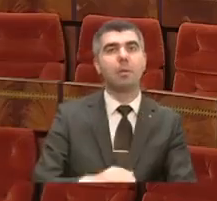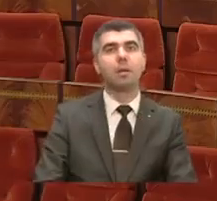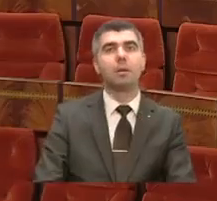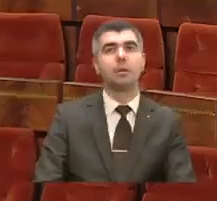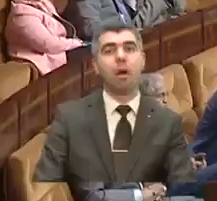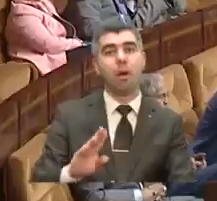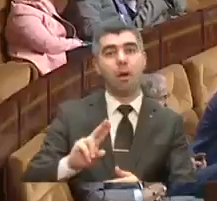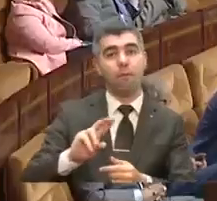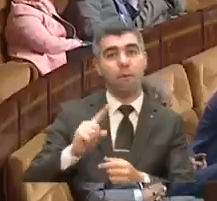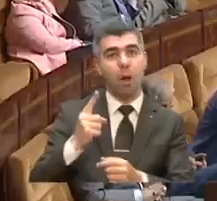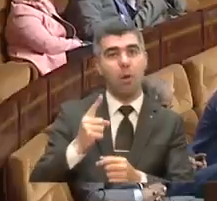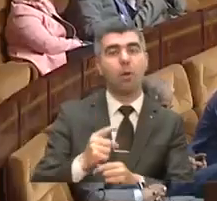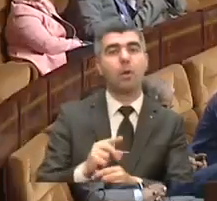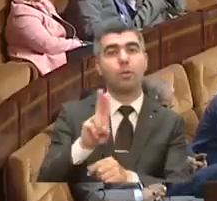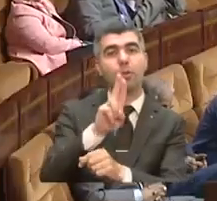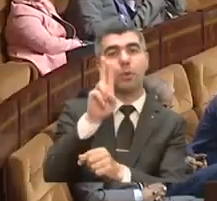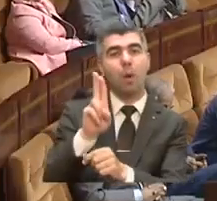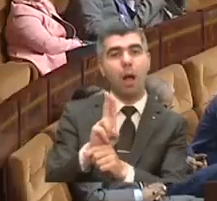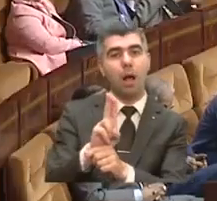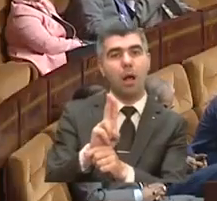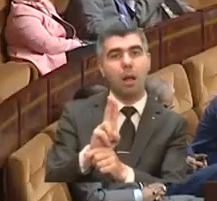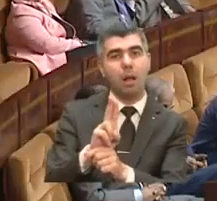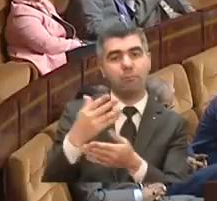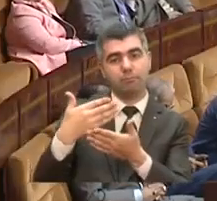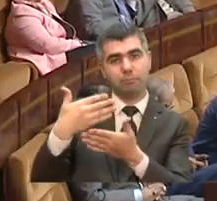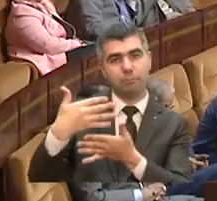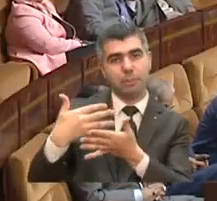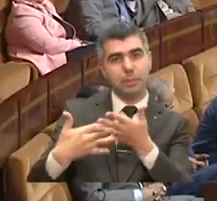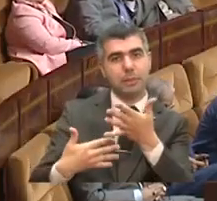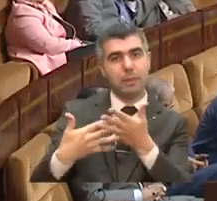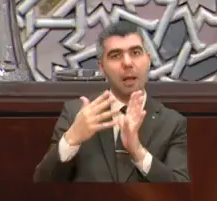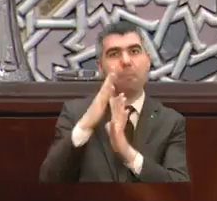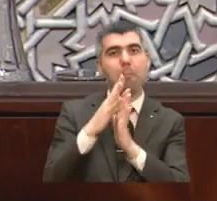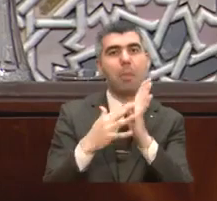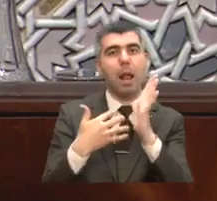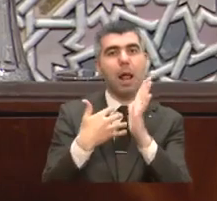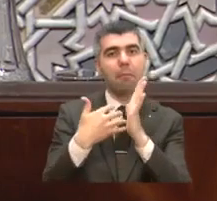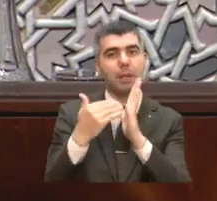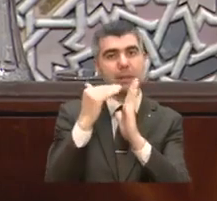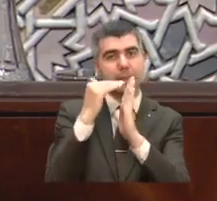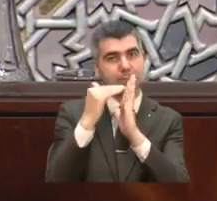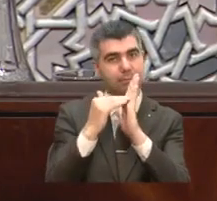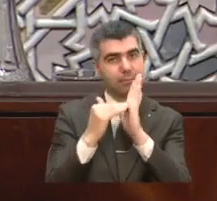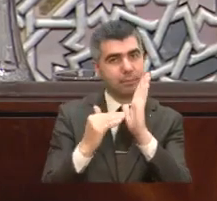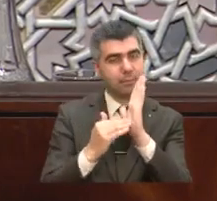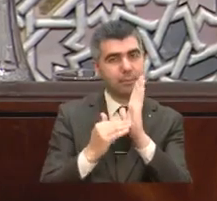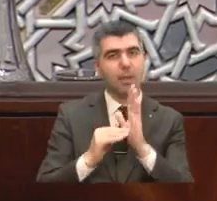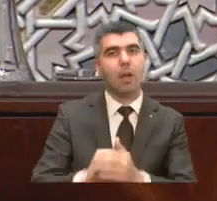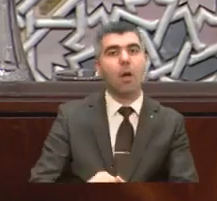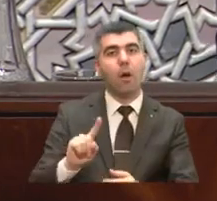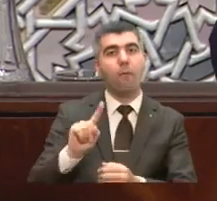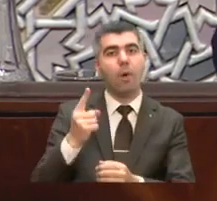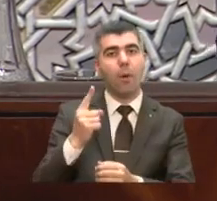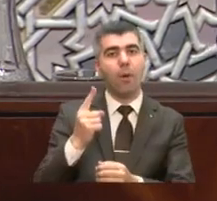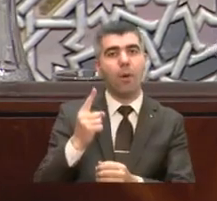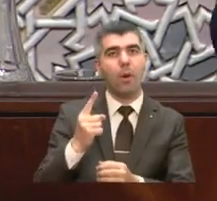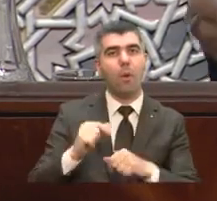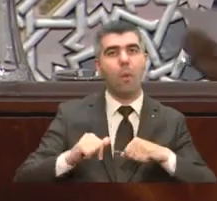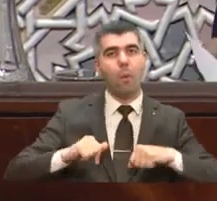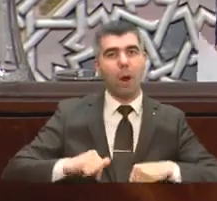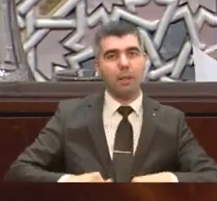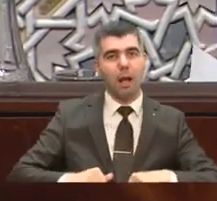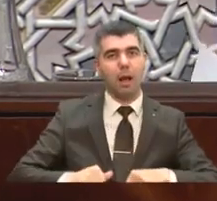نشرع الآن في بسط الأسئلة الشفهية المدرجة بجدول أعمالنا ونستهلها بقطاع التجهيز والنقل واللوجستيك والماء.